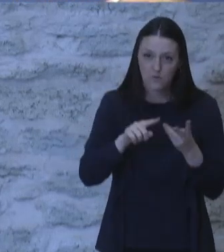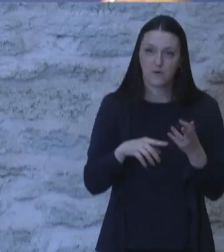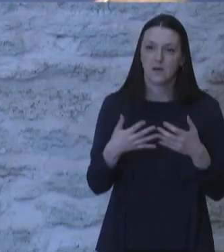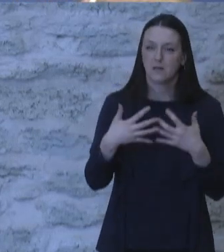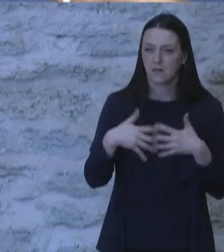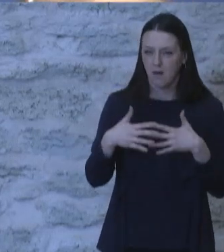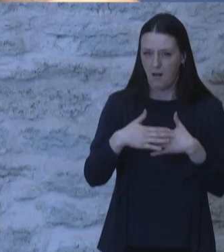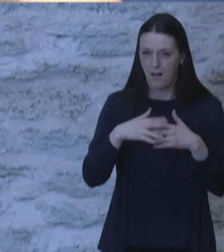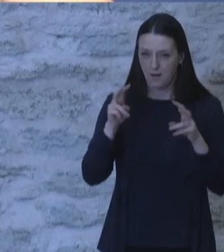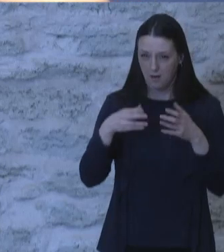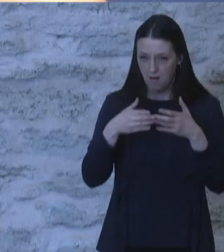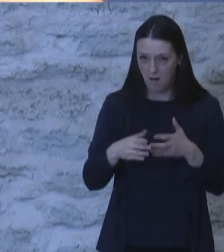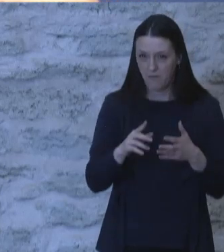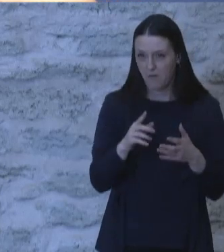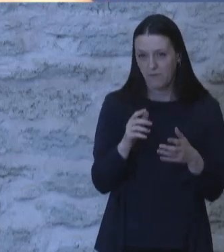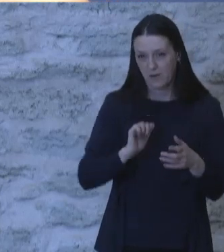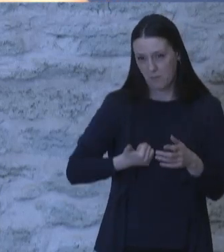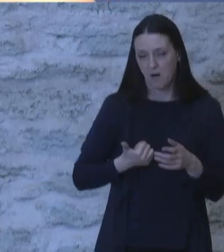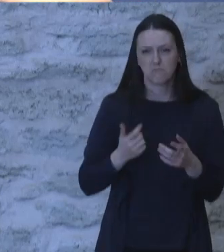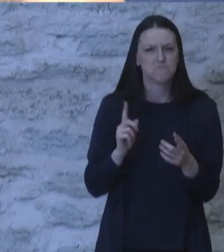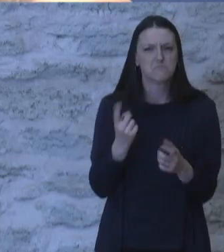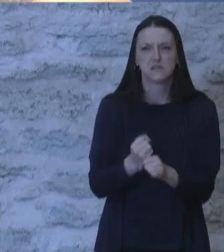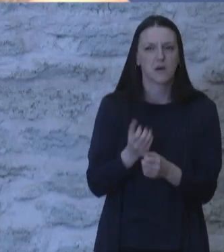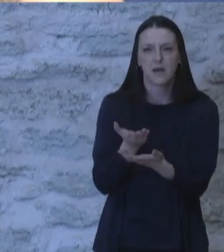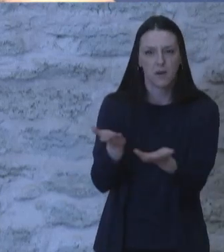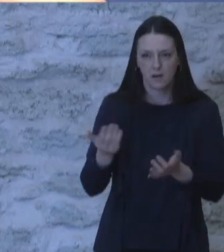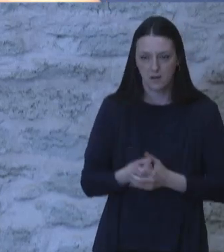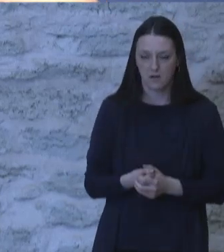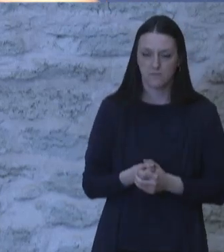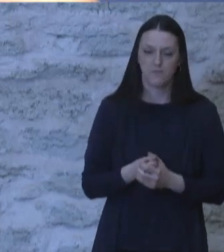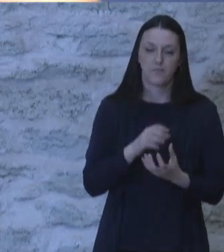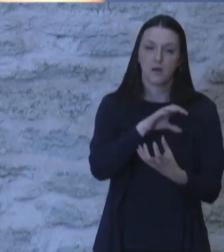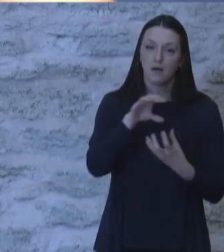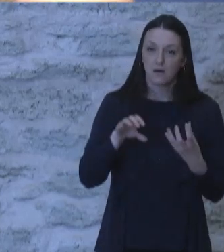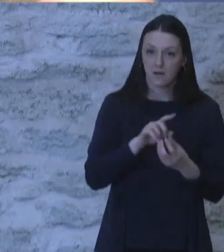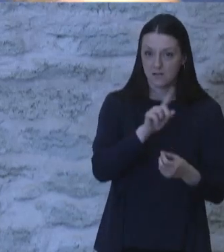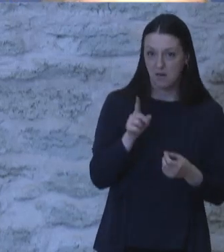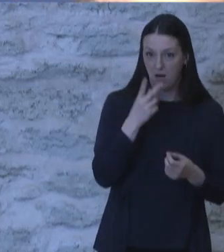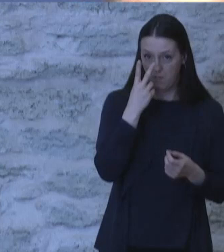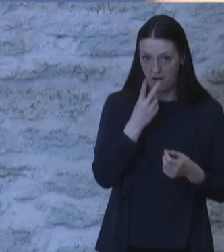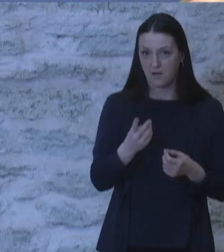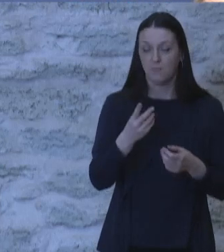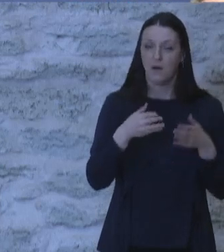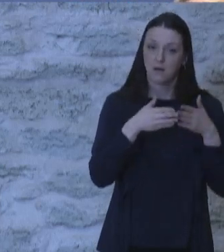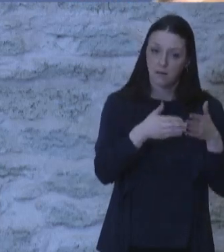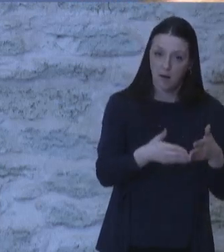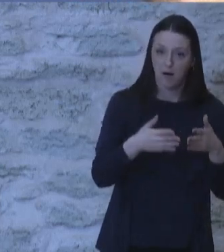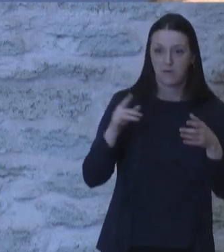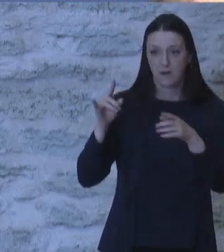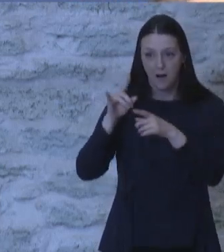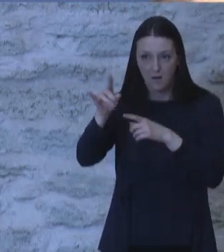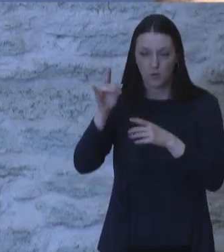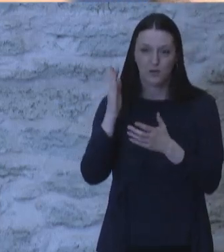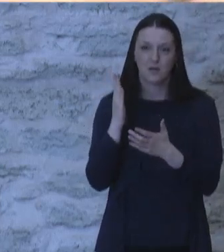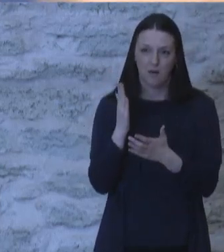Kriisi ajal me nägime, et nii lennukitel kui laevadel on